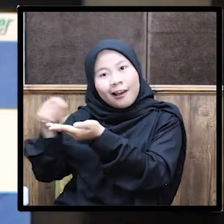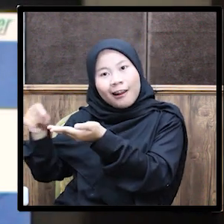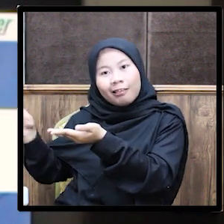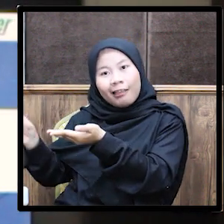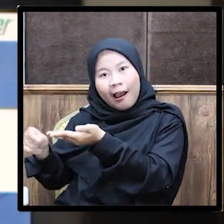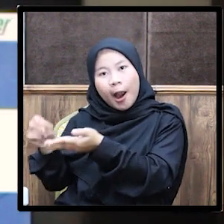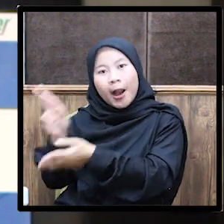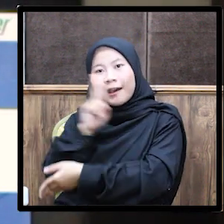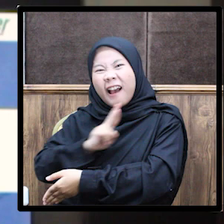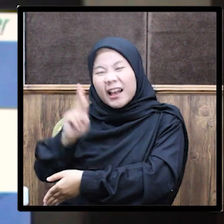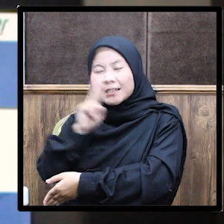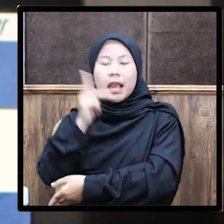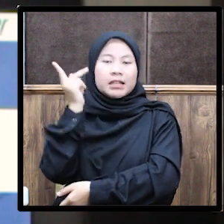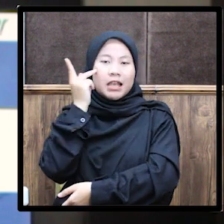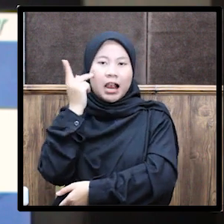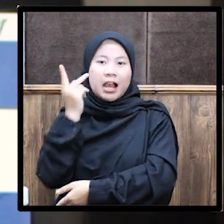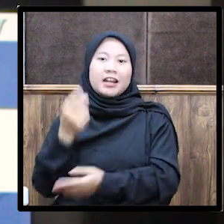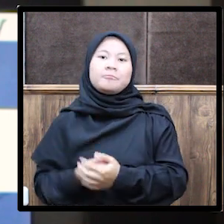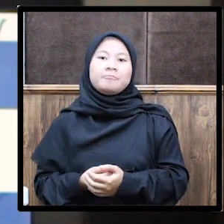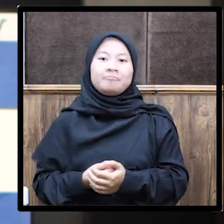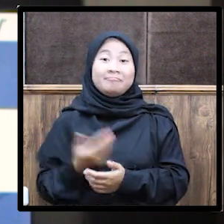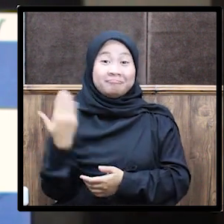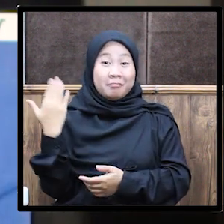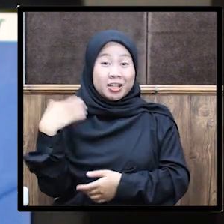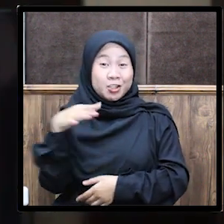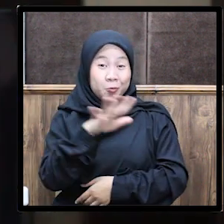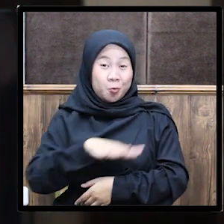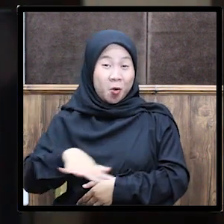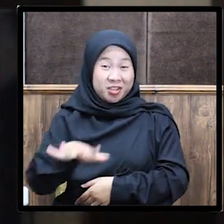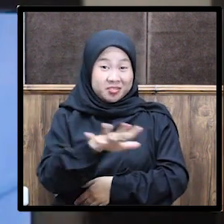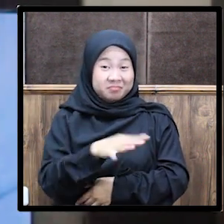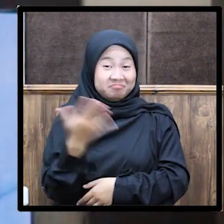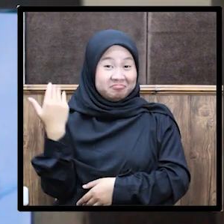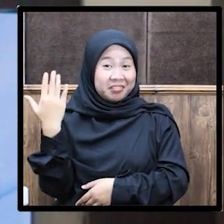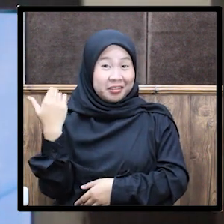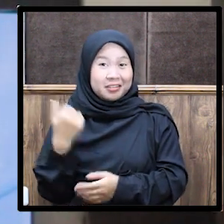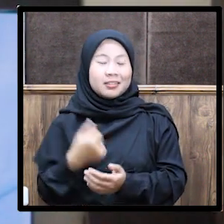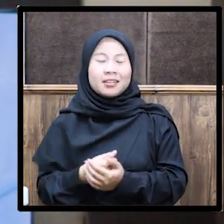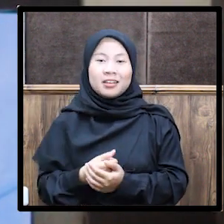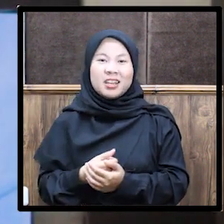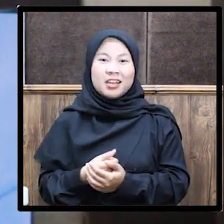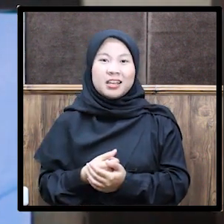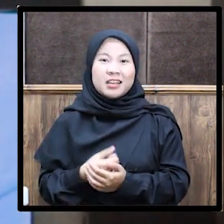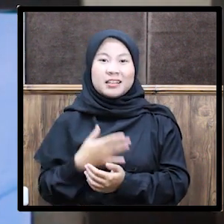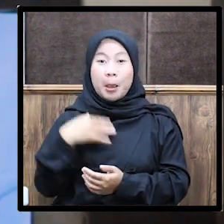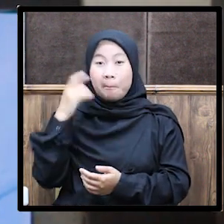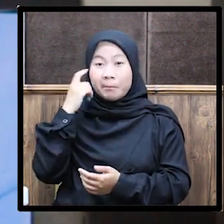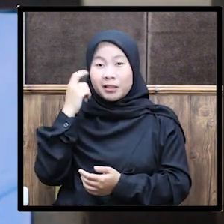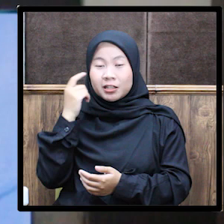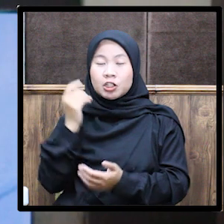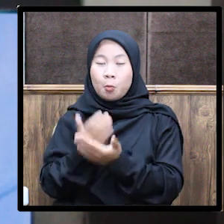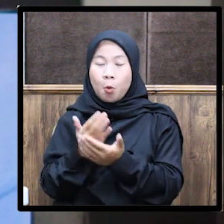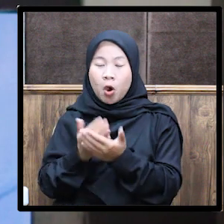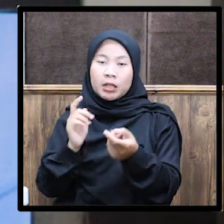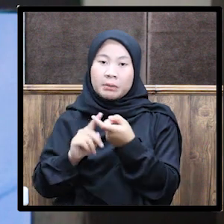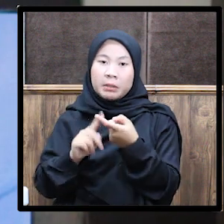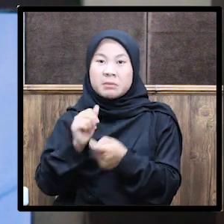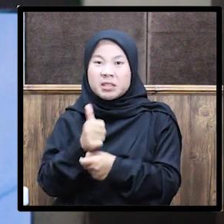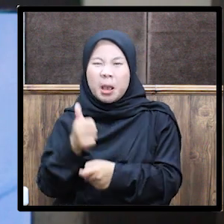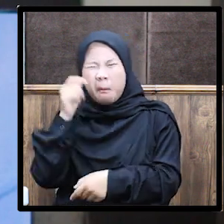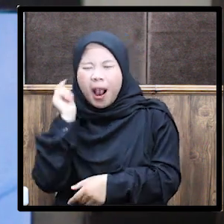situasi itu, dan saya berharap betul teman-teman apa namanya difabel bisa menggunakan hak pilih, gitu ya. Dan